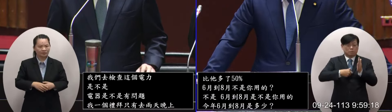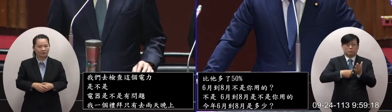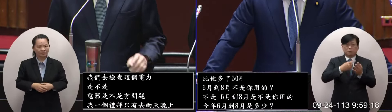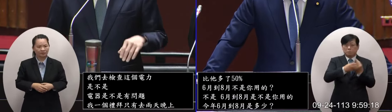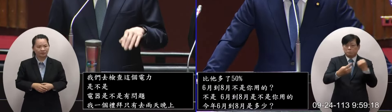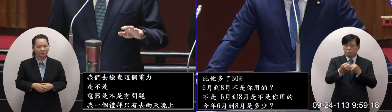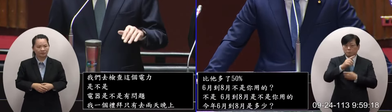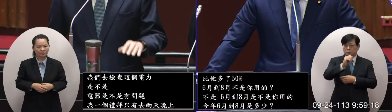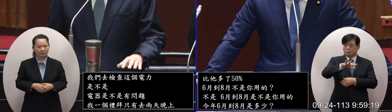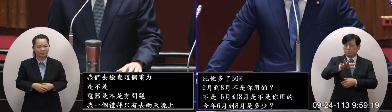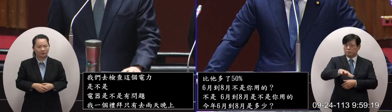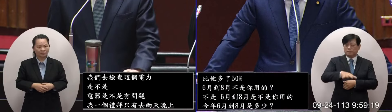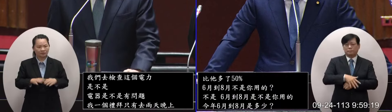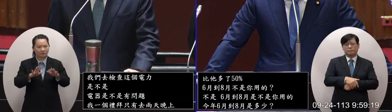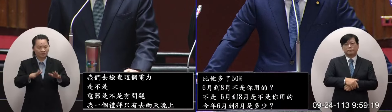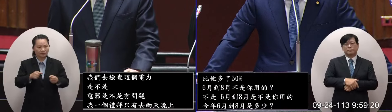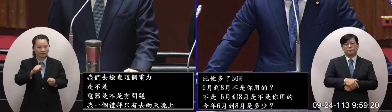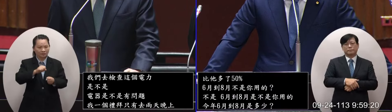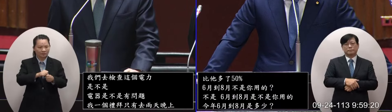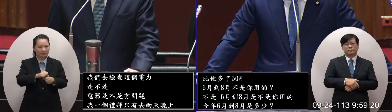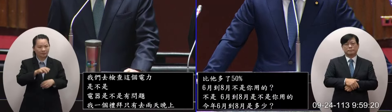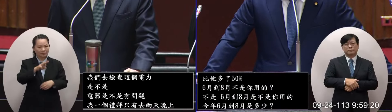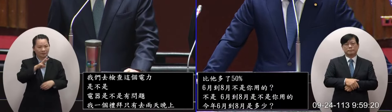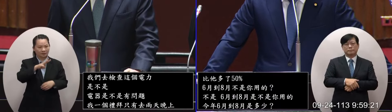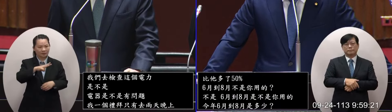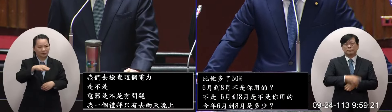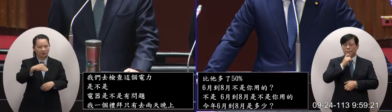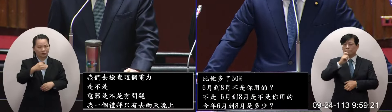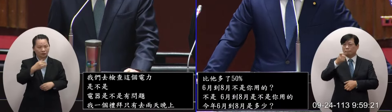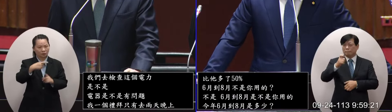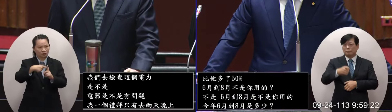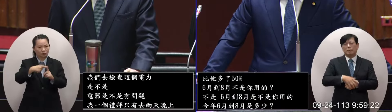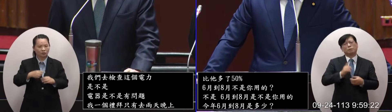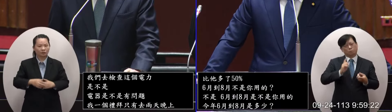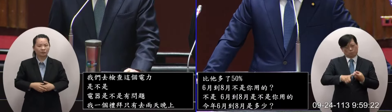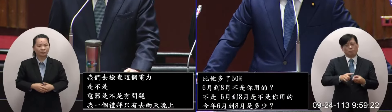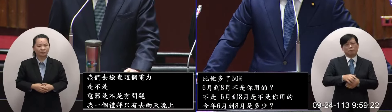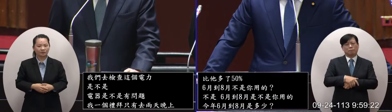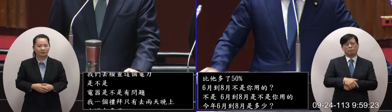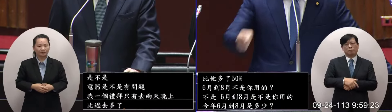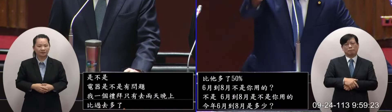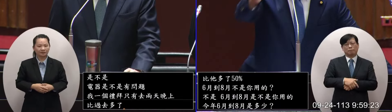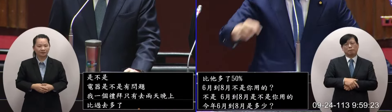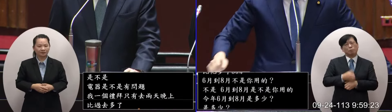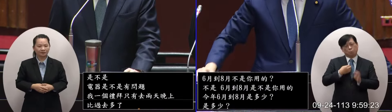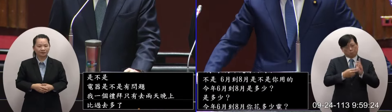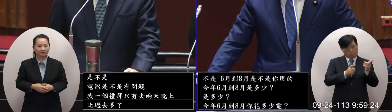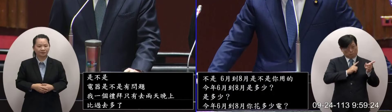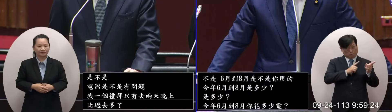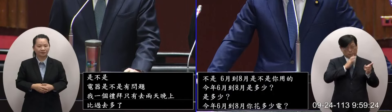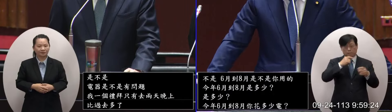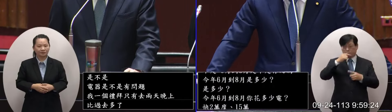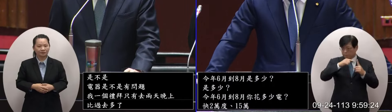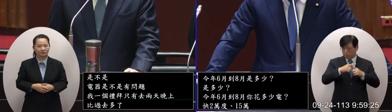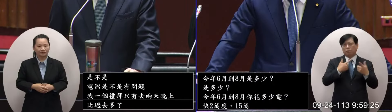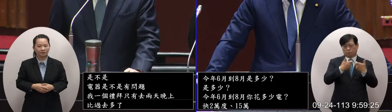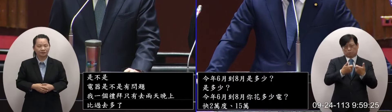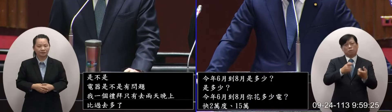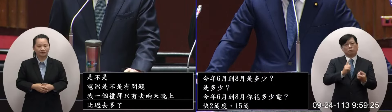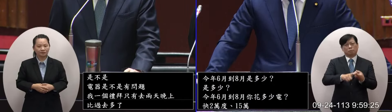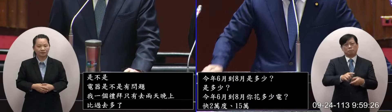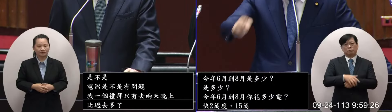度？15000度， 今年多了3900度， 10万，对啊， 对。 那我说你当兵人蛮适合